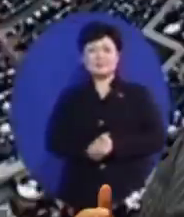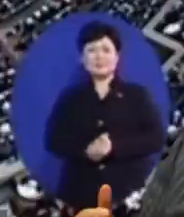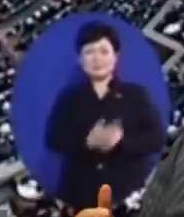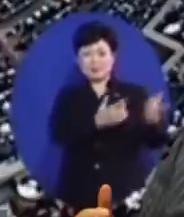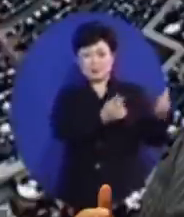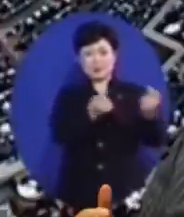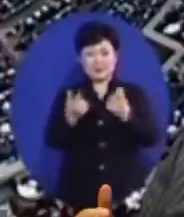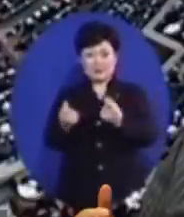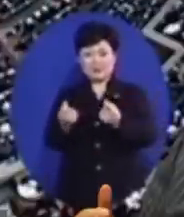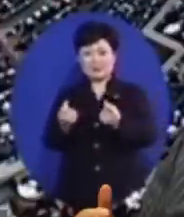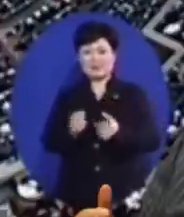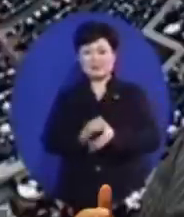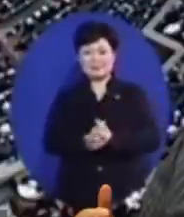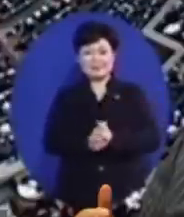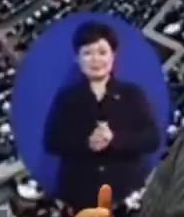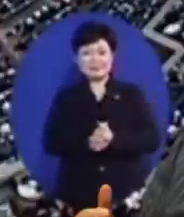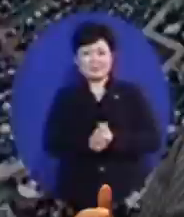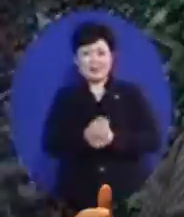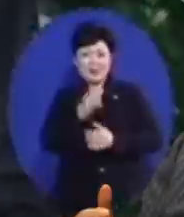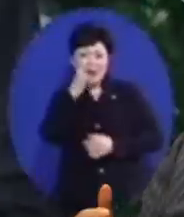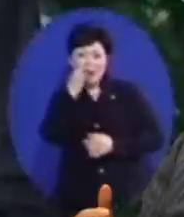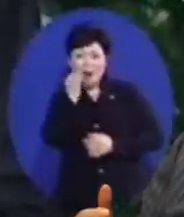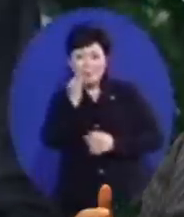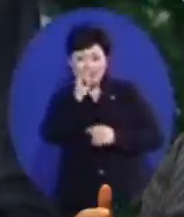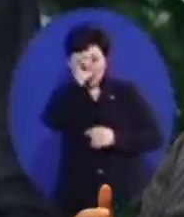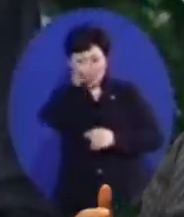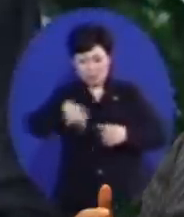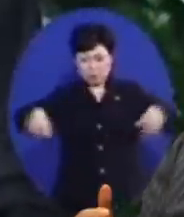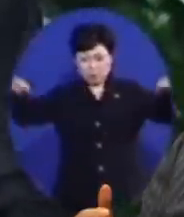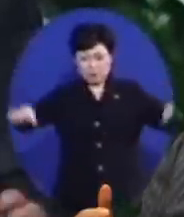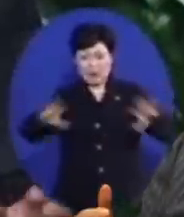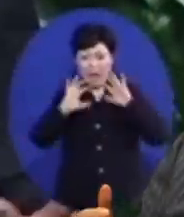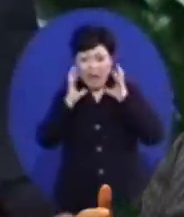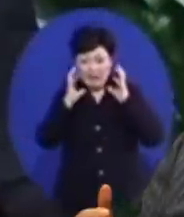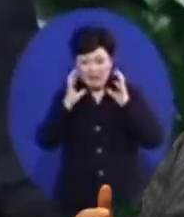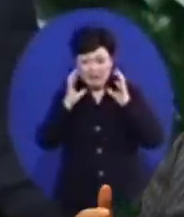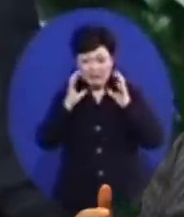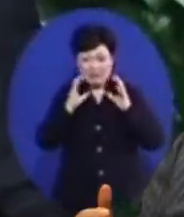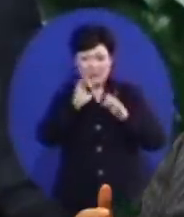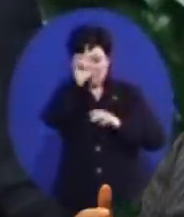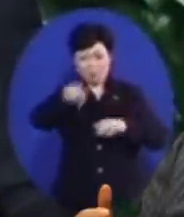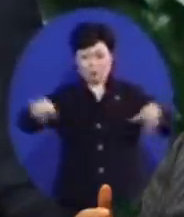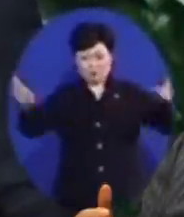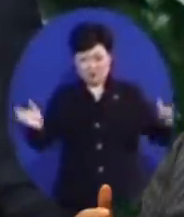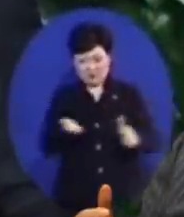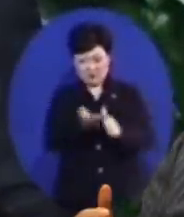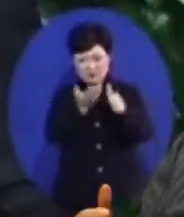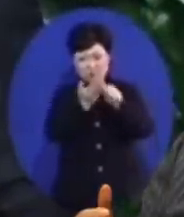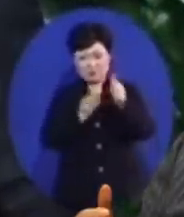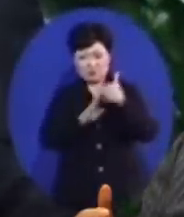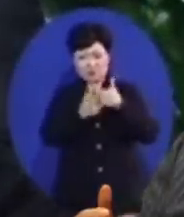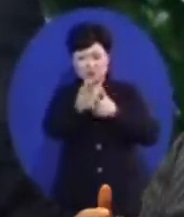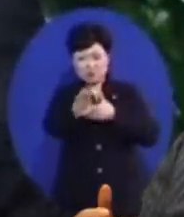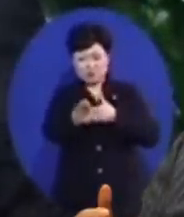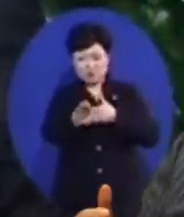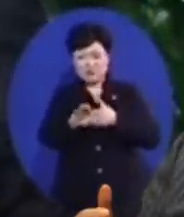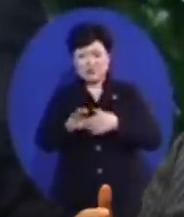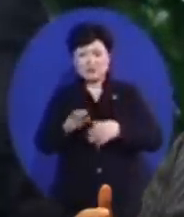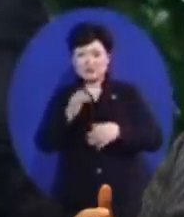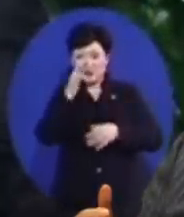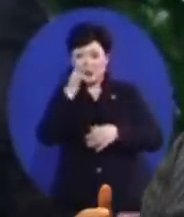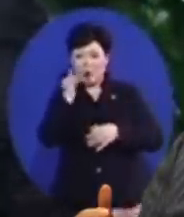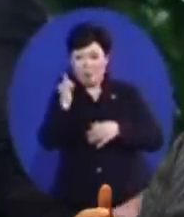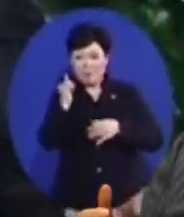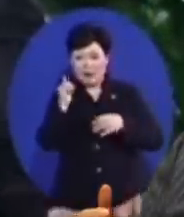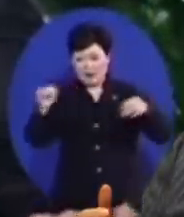이렇게 애미 독수리가 새끼 독수리를 키워가지고서 이제 얼마 안 있으면 어미 독수리가 새끼 독수리를 대그늘이고